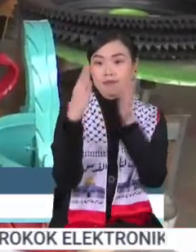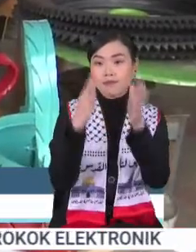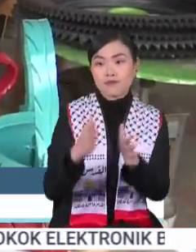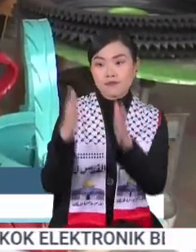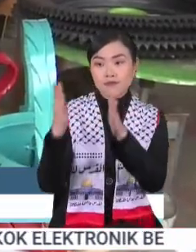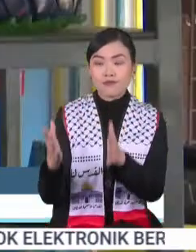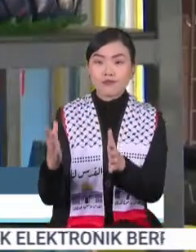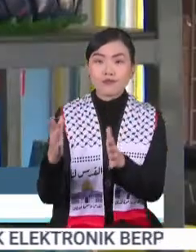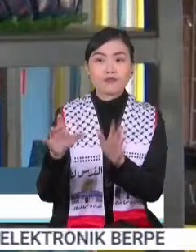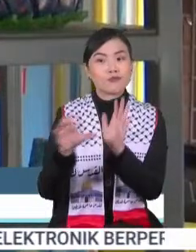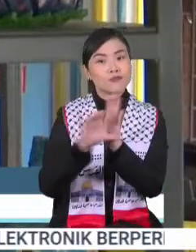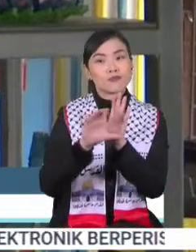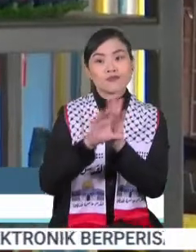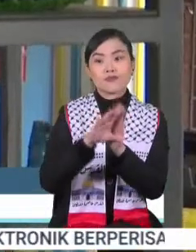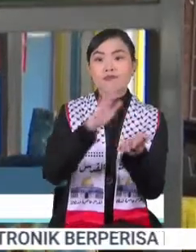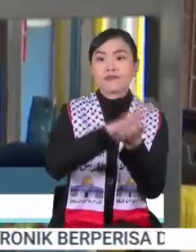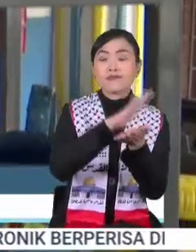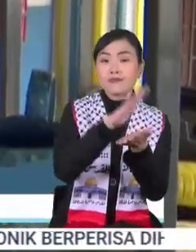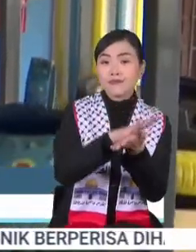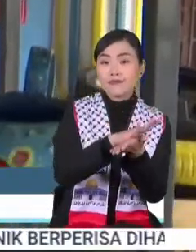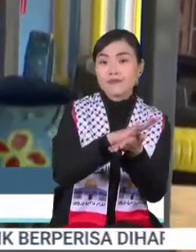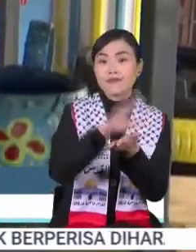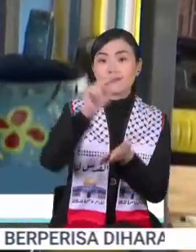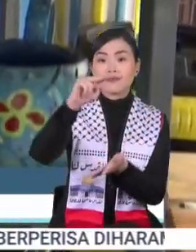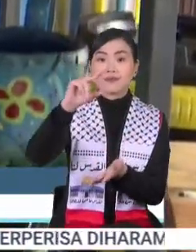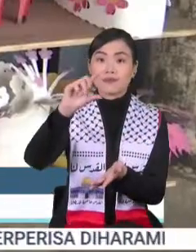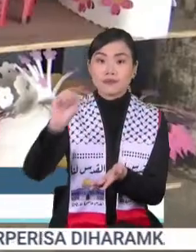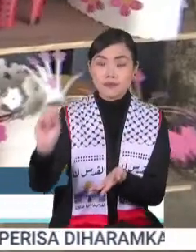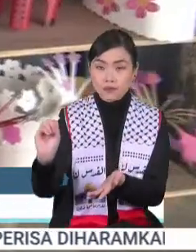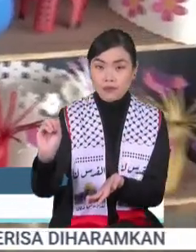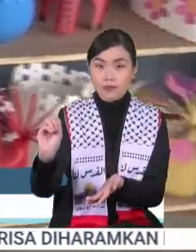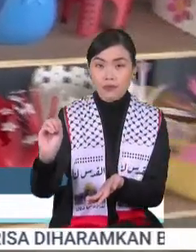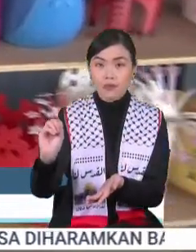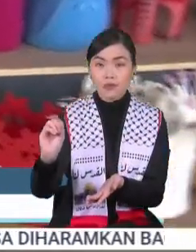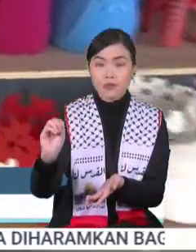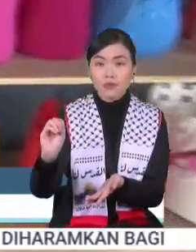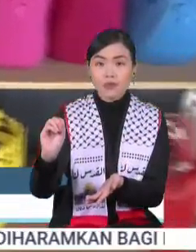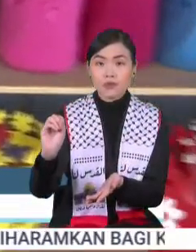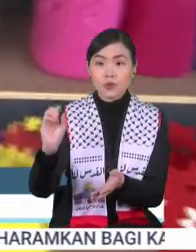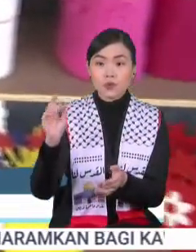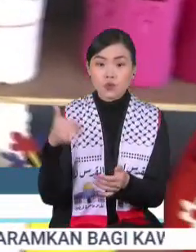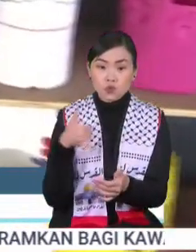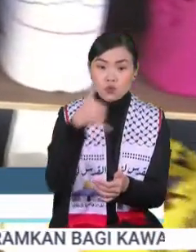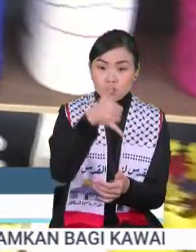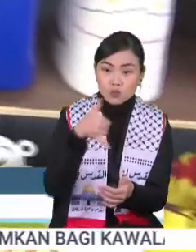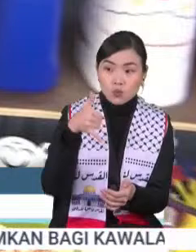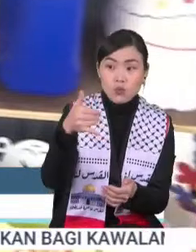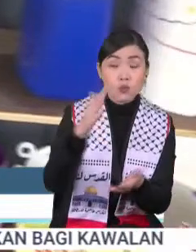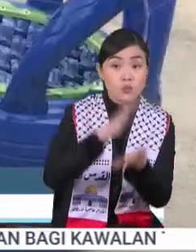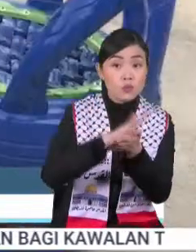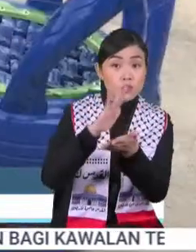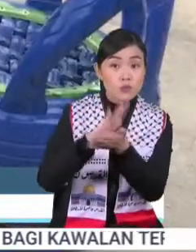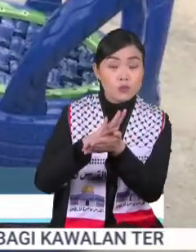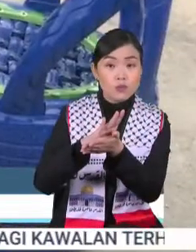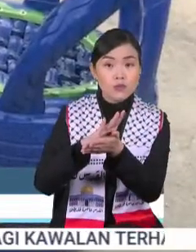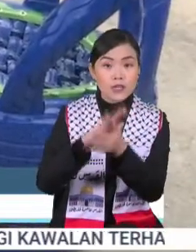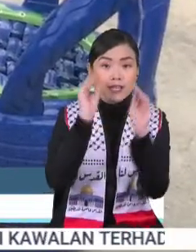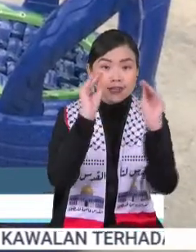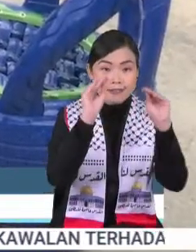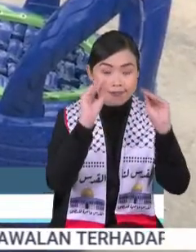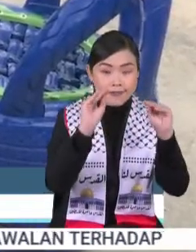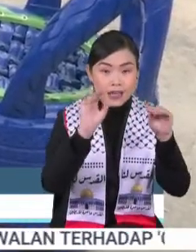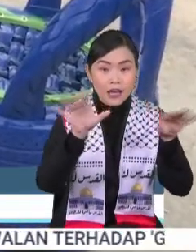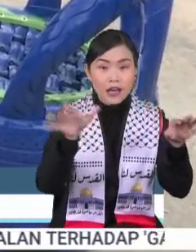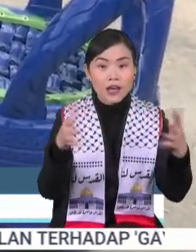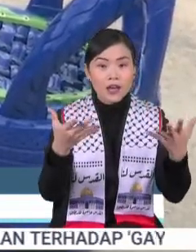luar seperti sekolah ngongo kita pergi ke sekolah-sekolah mengajar